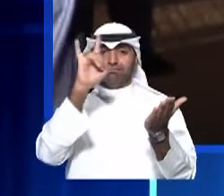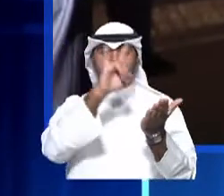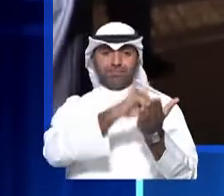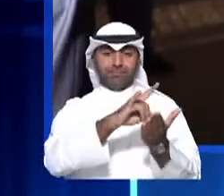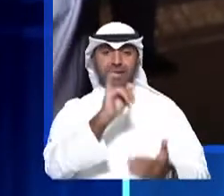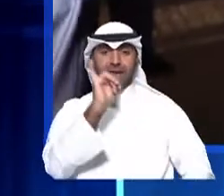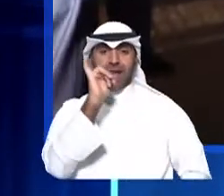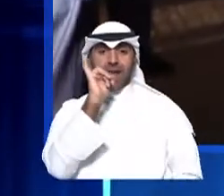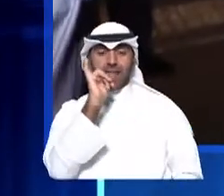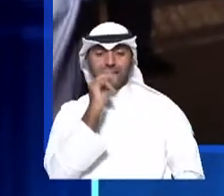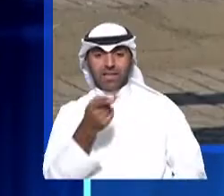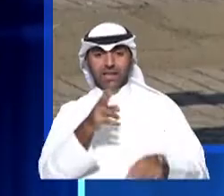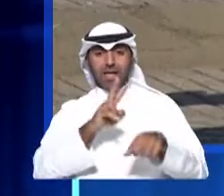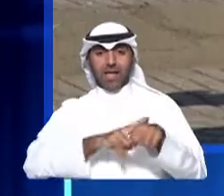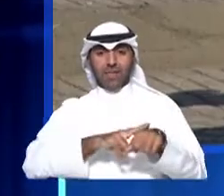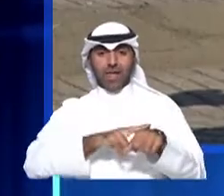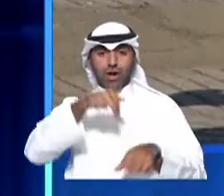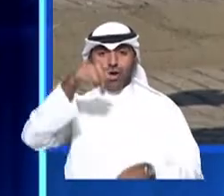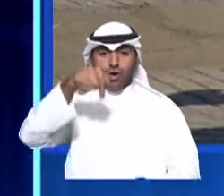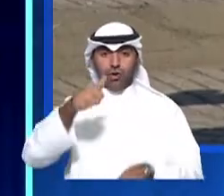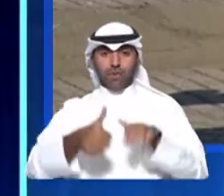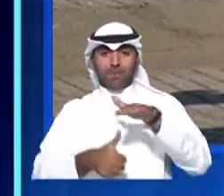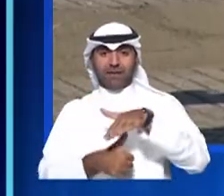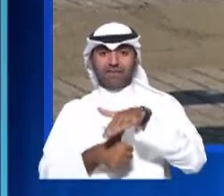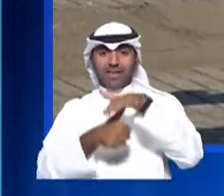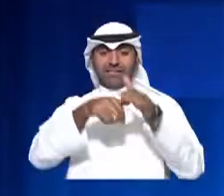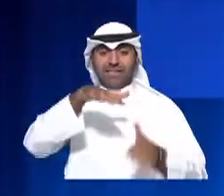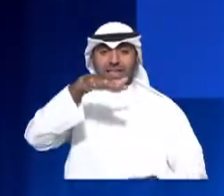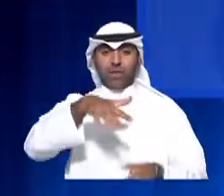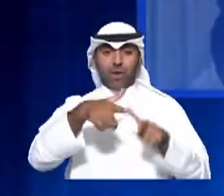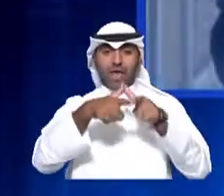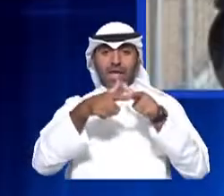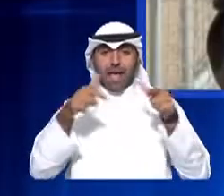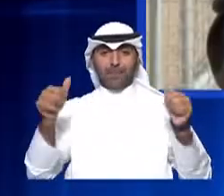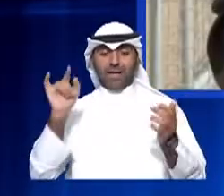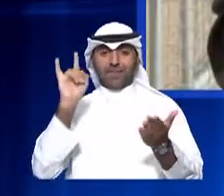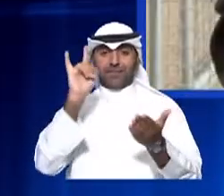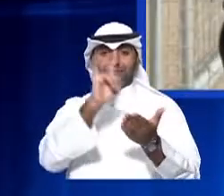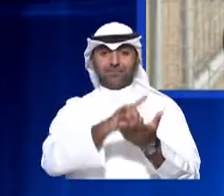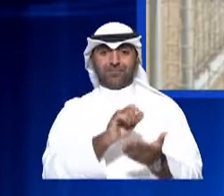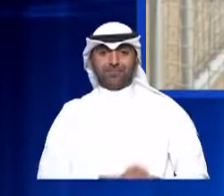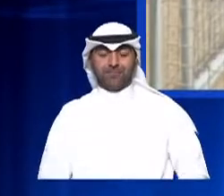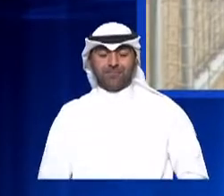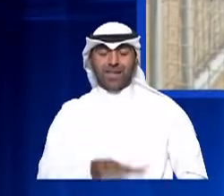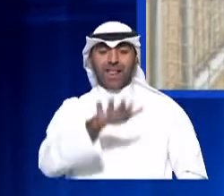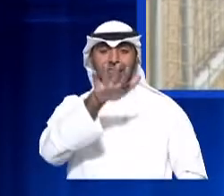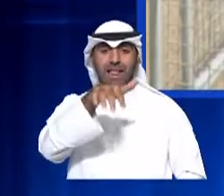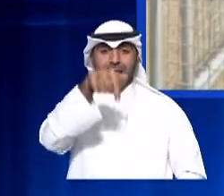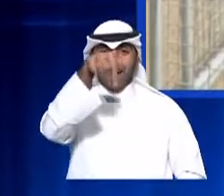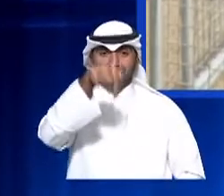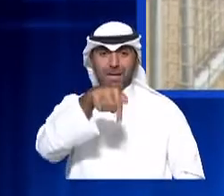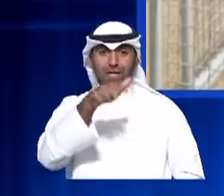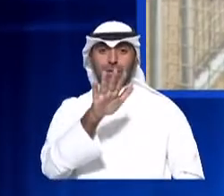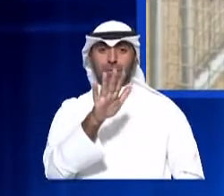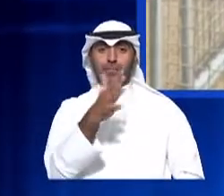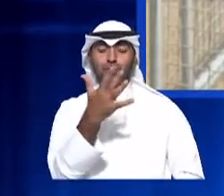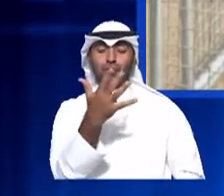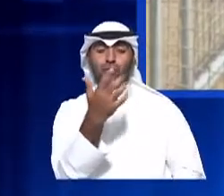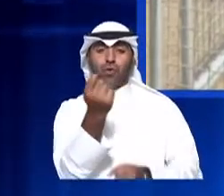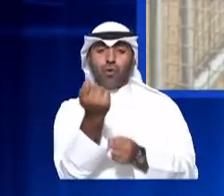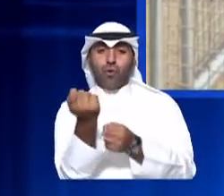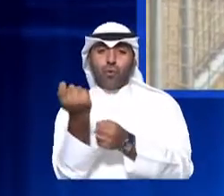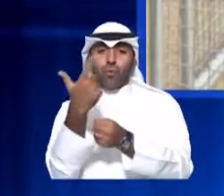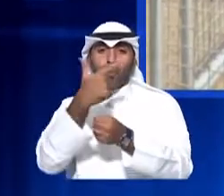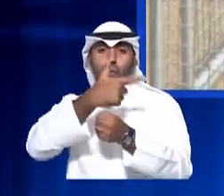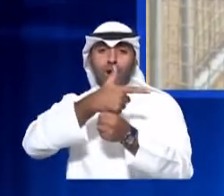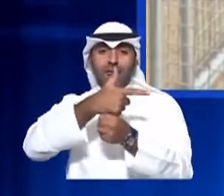لجلالة الملكة الراحلة. نعم فاطمة، يصل اليوم إلى العاصمة البريطانية لندن ممثل حضرة صاحب السمو أمير